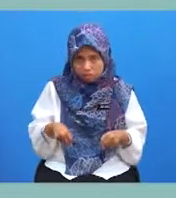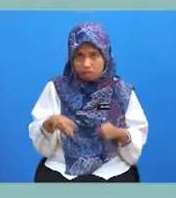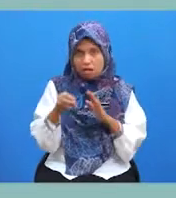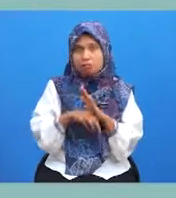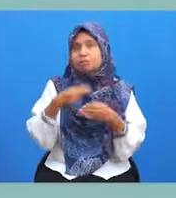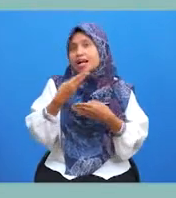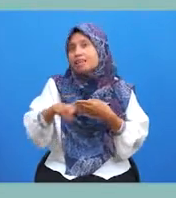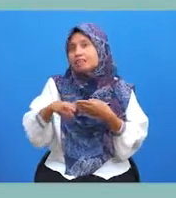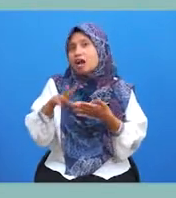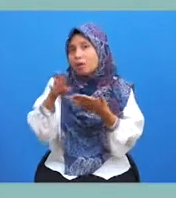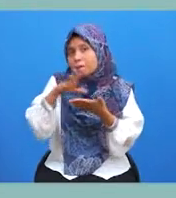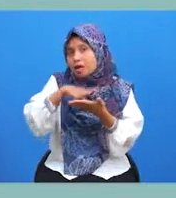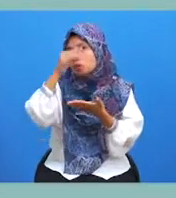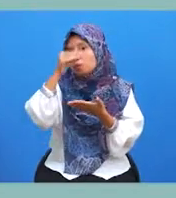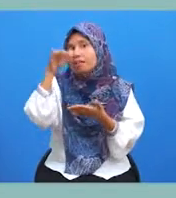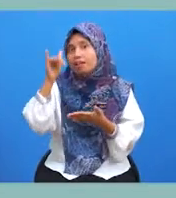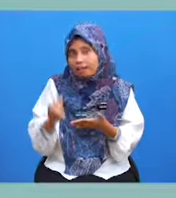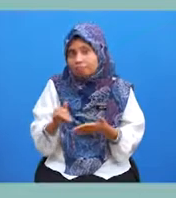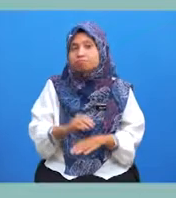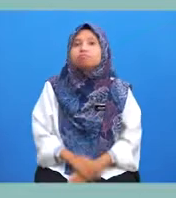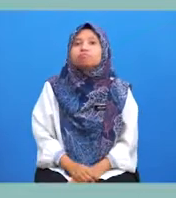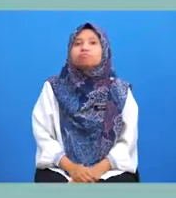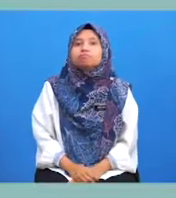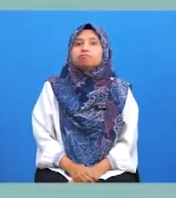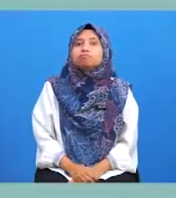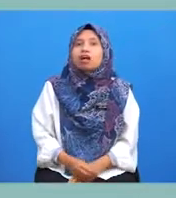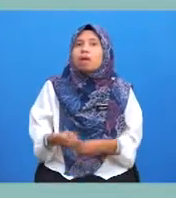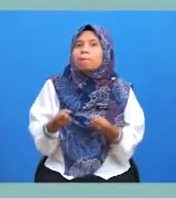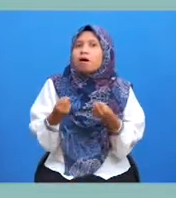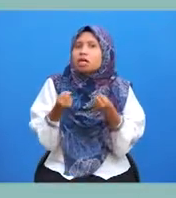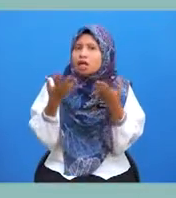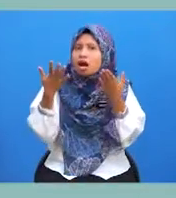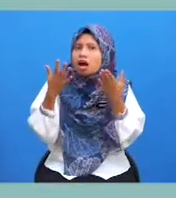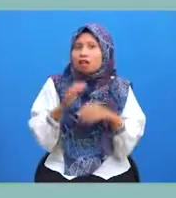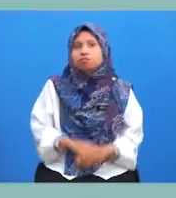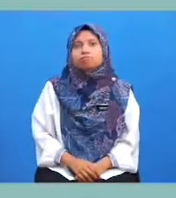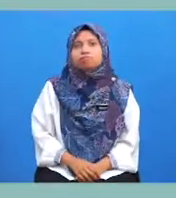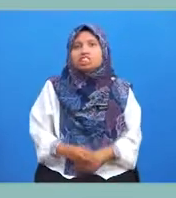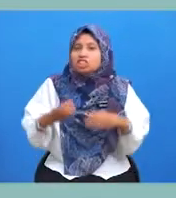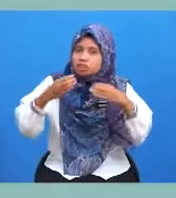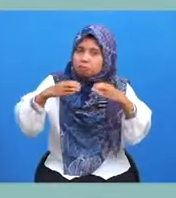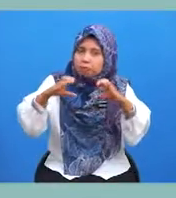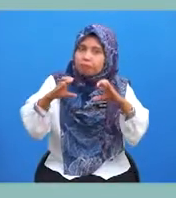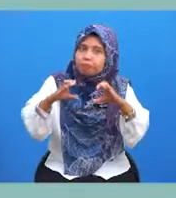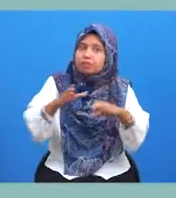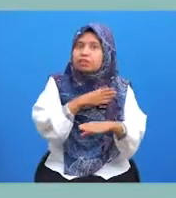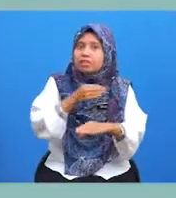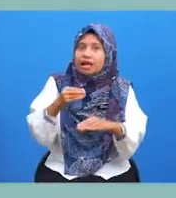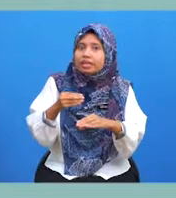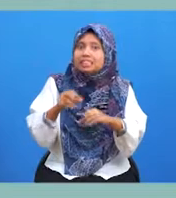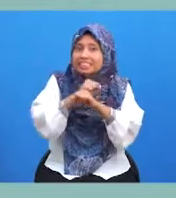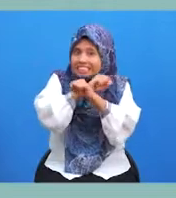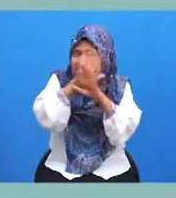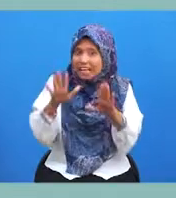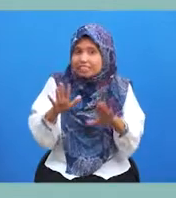boleh menghantar maklumat yang banyak, cepat dan